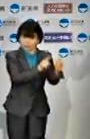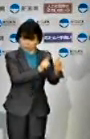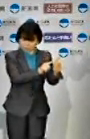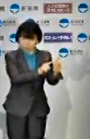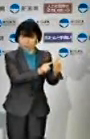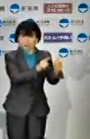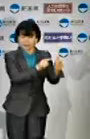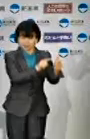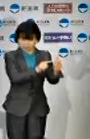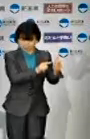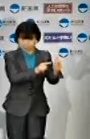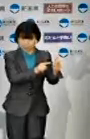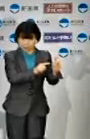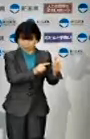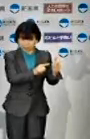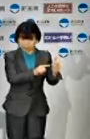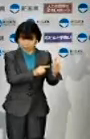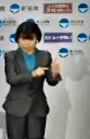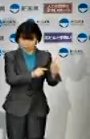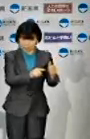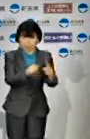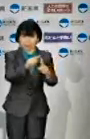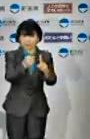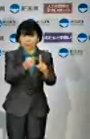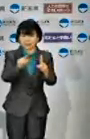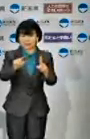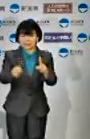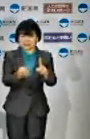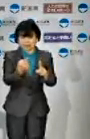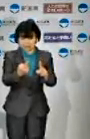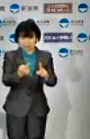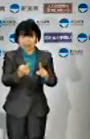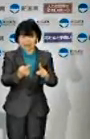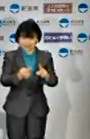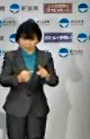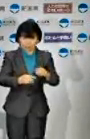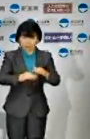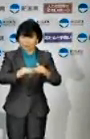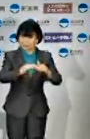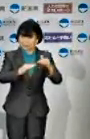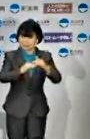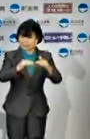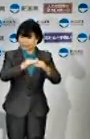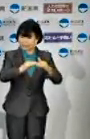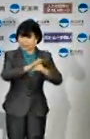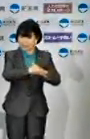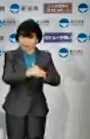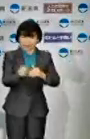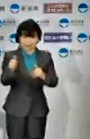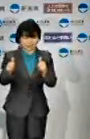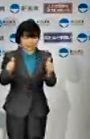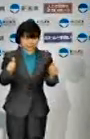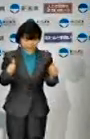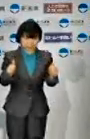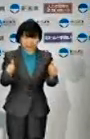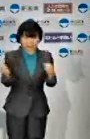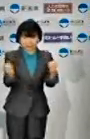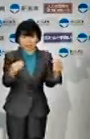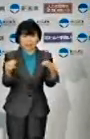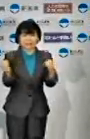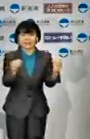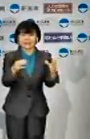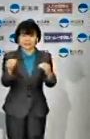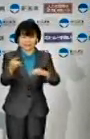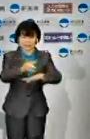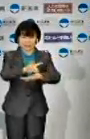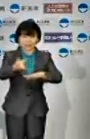大変 DJ としてのですね、実績をお持ちで、このお二人のですね、対談を